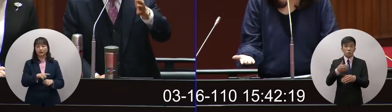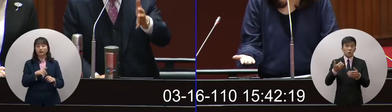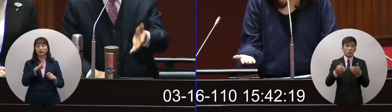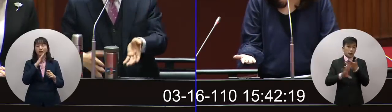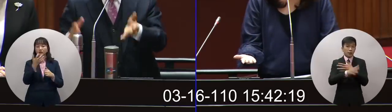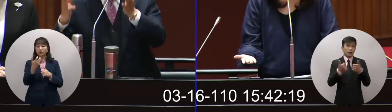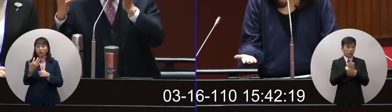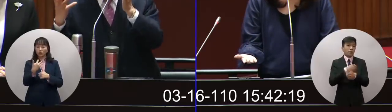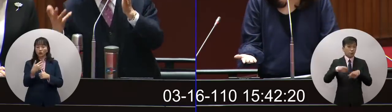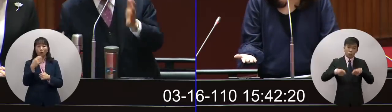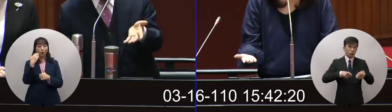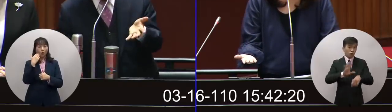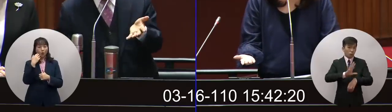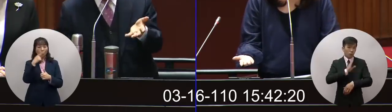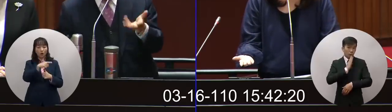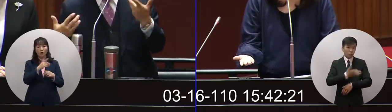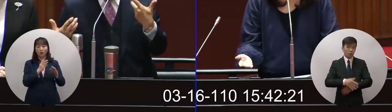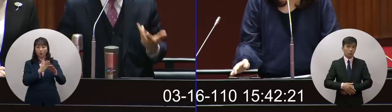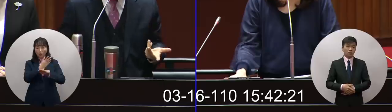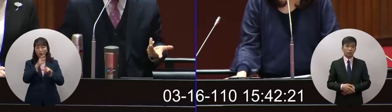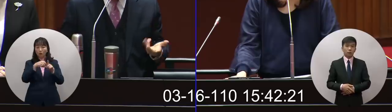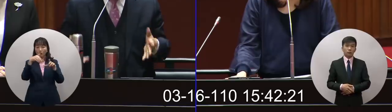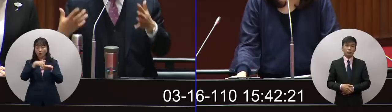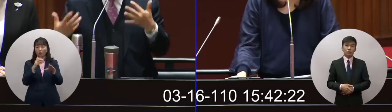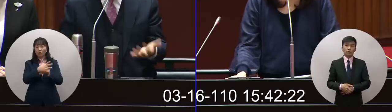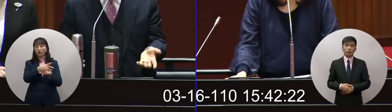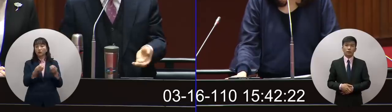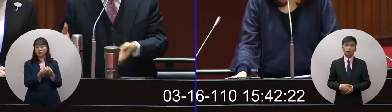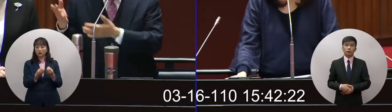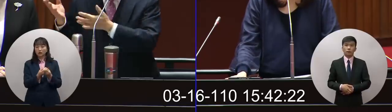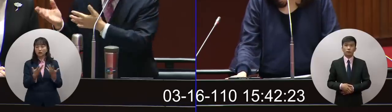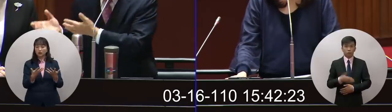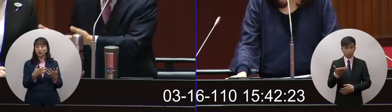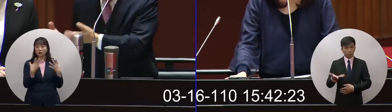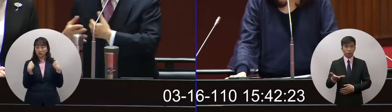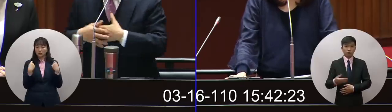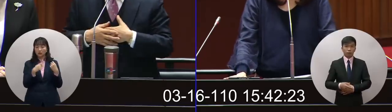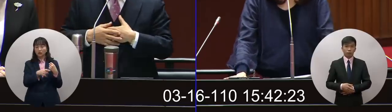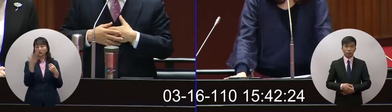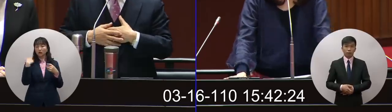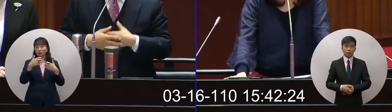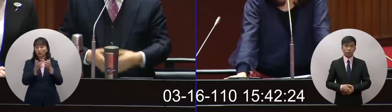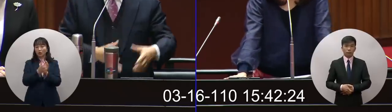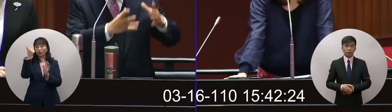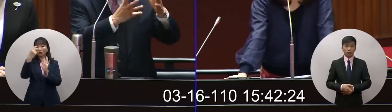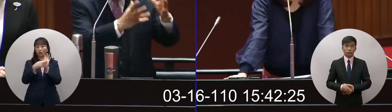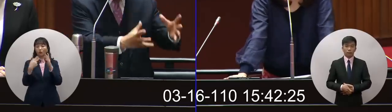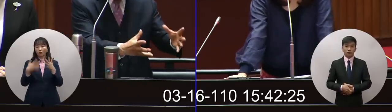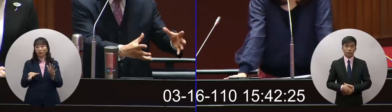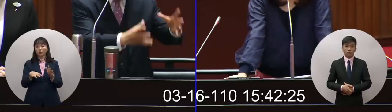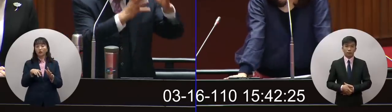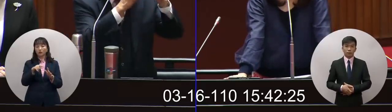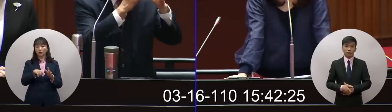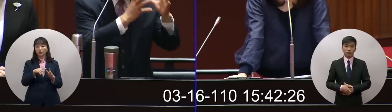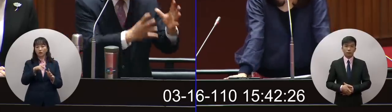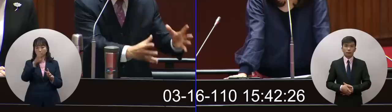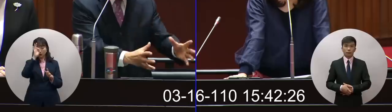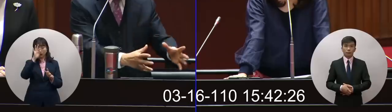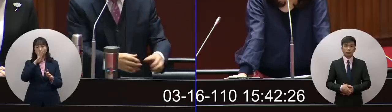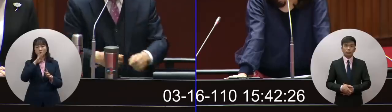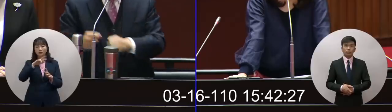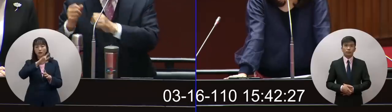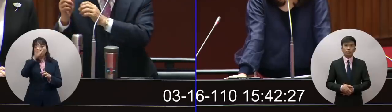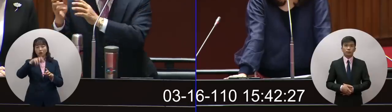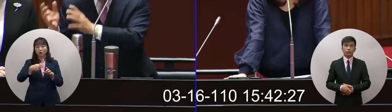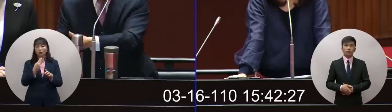是说，如果通过的话，那怎么办？通过的话，部长曾经讲过，这个就是要以天然